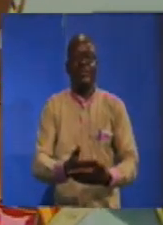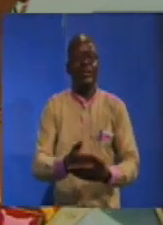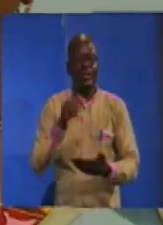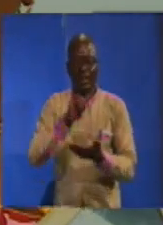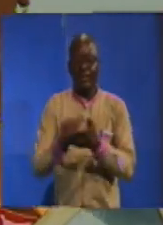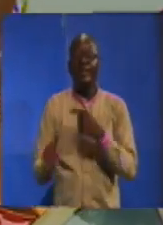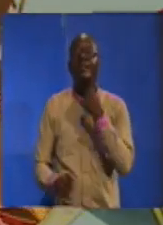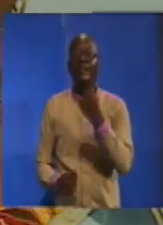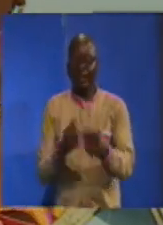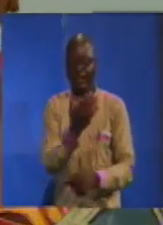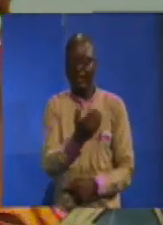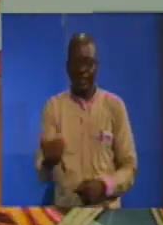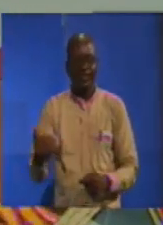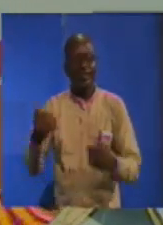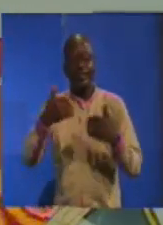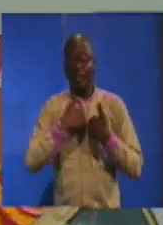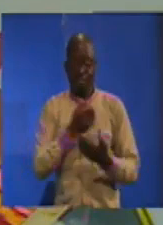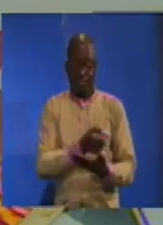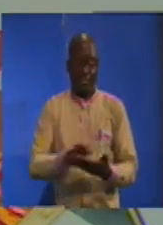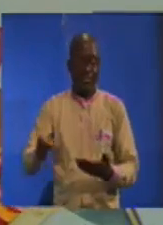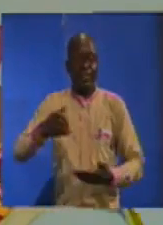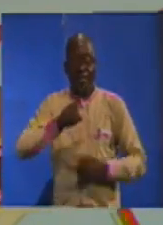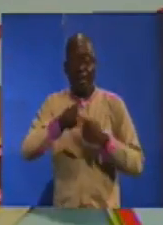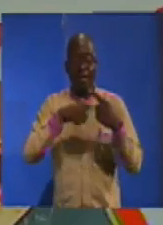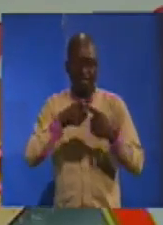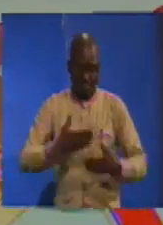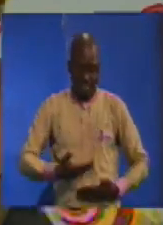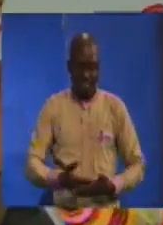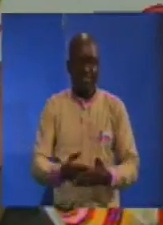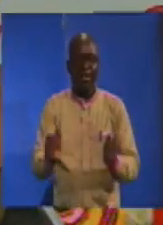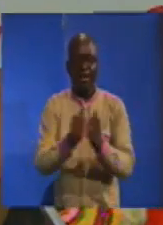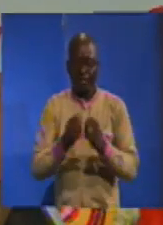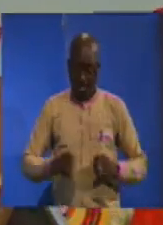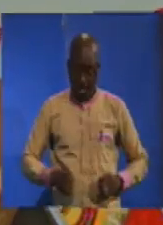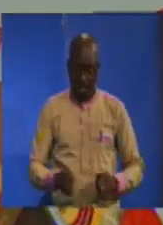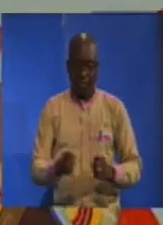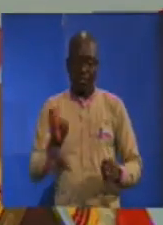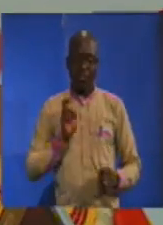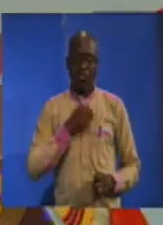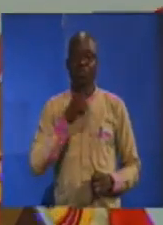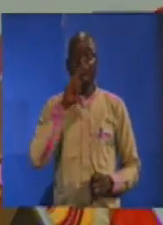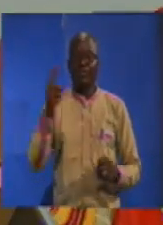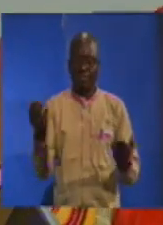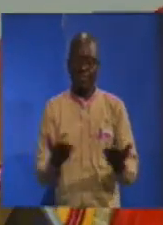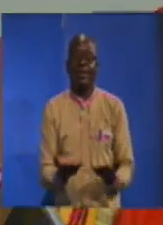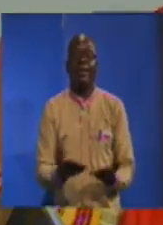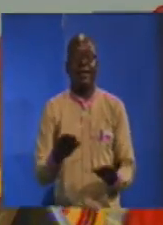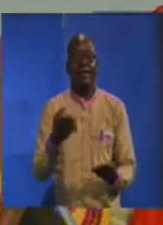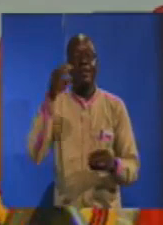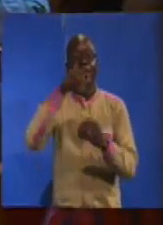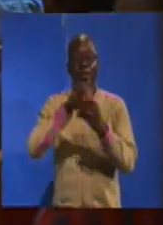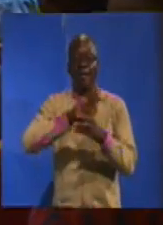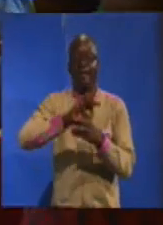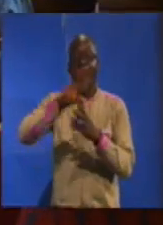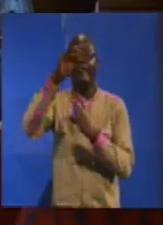que ces enfants n'ont pas été enregistrés à la naissance. Malgré les efforts, nous sommes là donc, dans le cadre de la